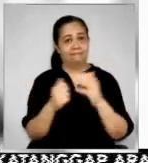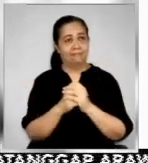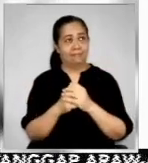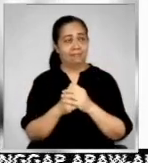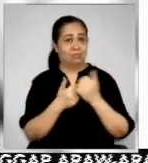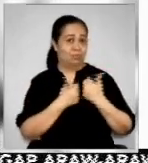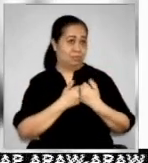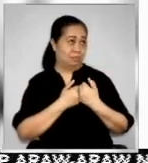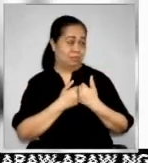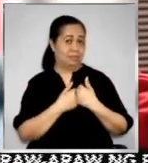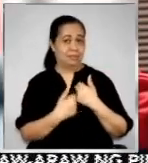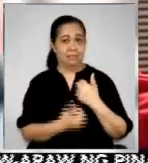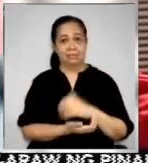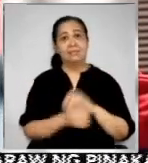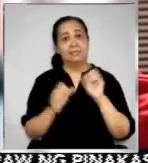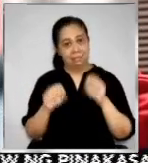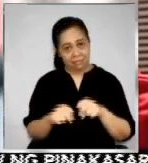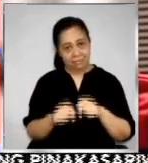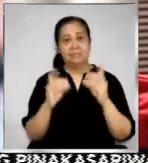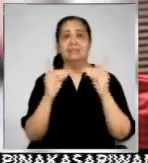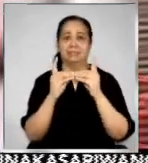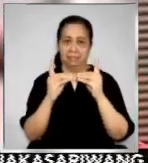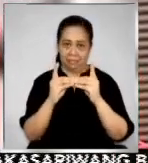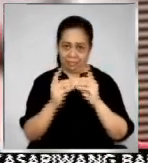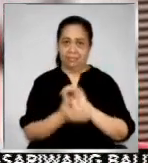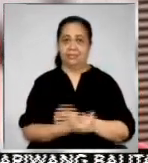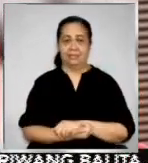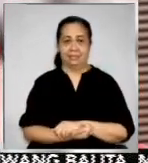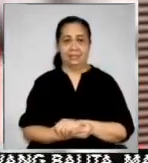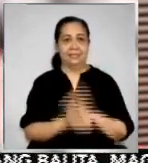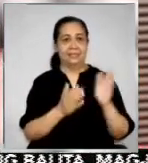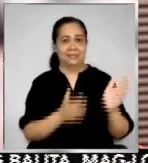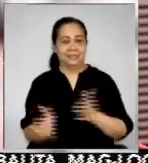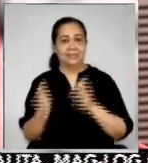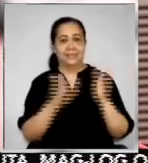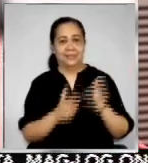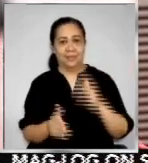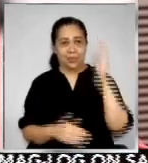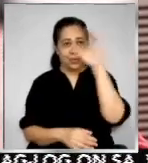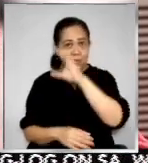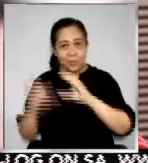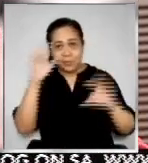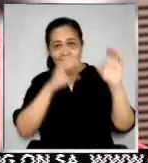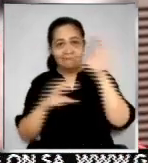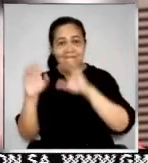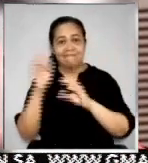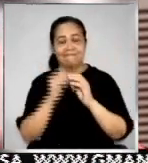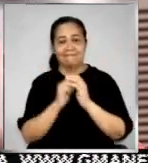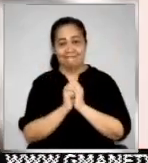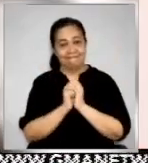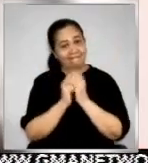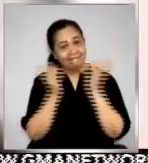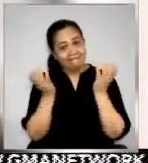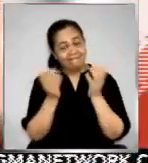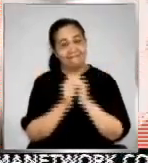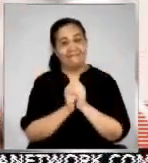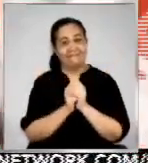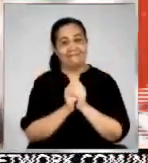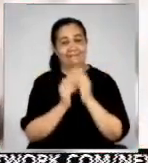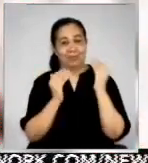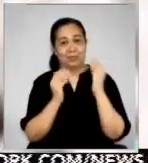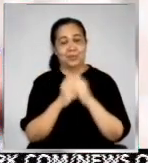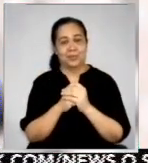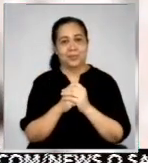pong makipag-date. Nagbabalak mag-file. Saling makahanap. Yep. With a heart. Ang post ni